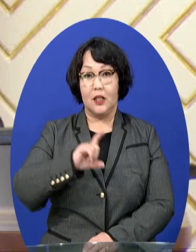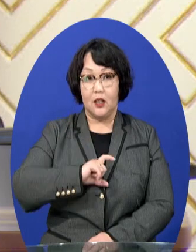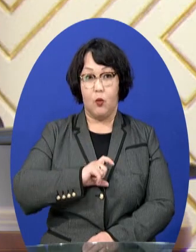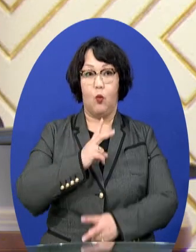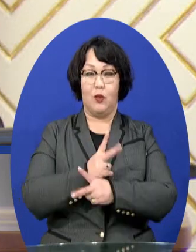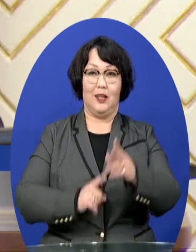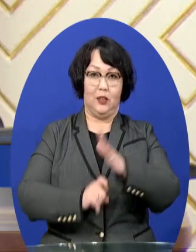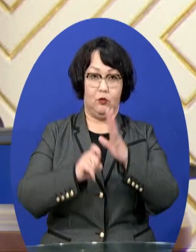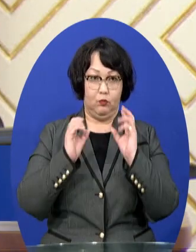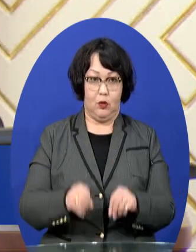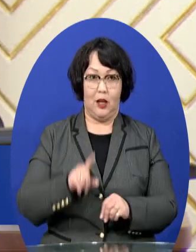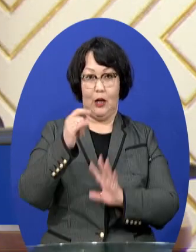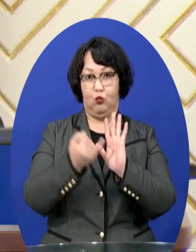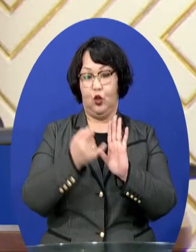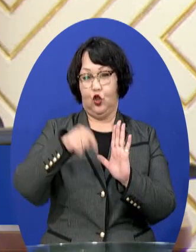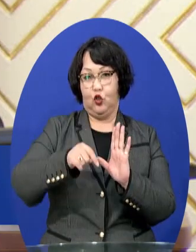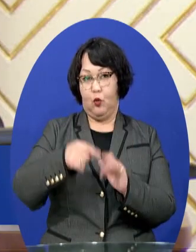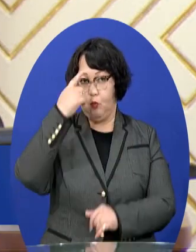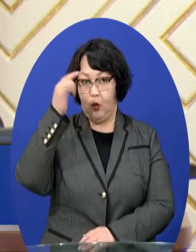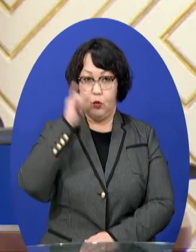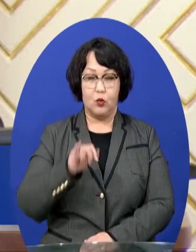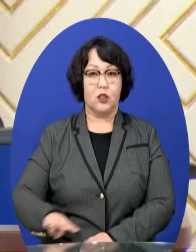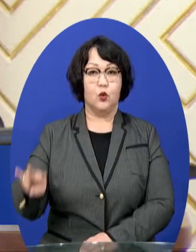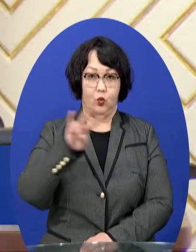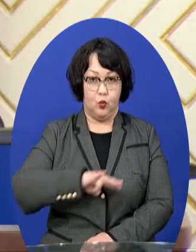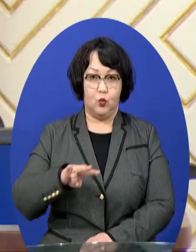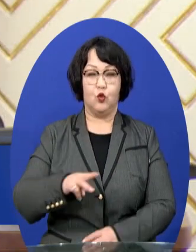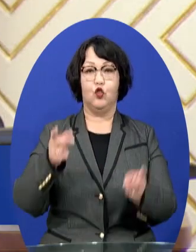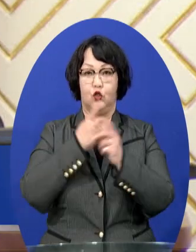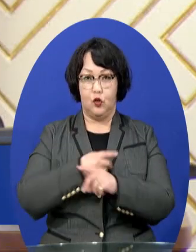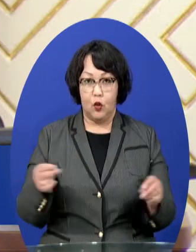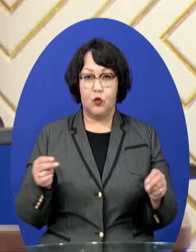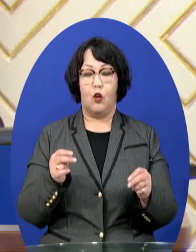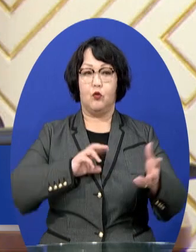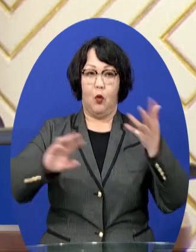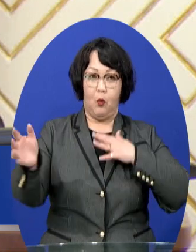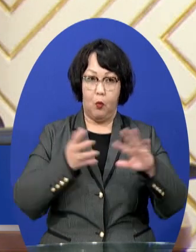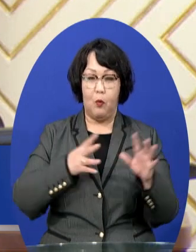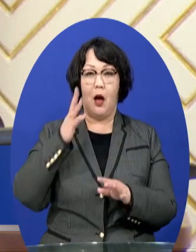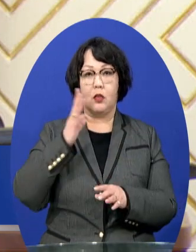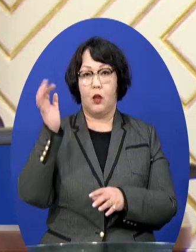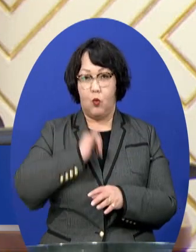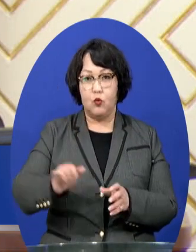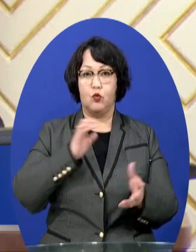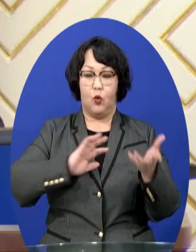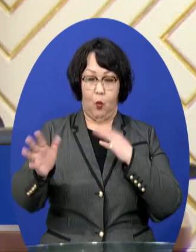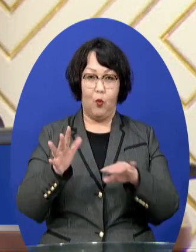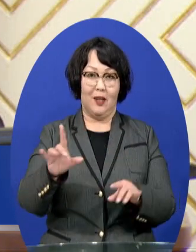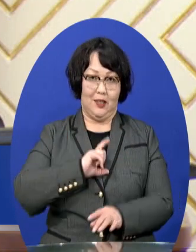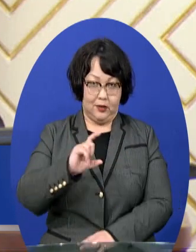байгаа. Энэ 16 төсөв. Тэр бол Монгол улсын нутаг дэвсгэрт чөлөөтэй зорчих, гадаад улсад зорчих энэ